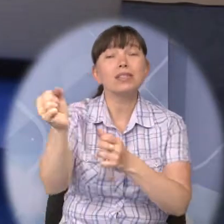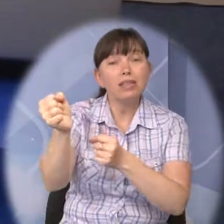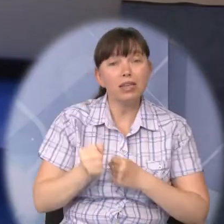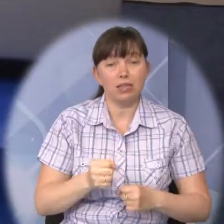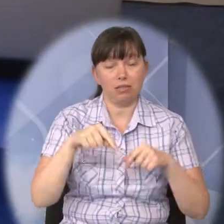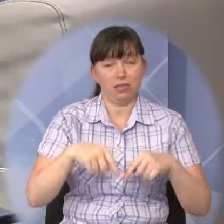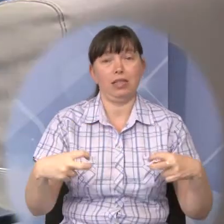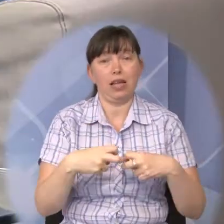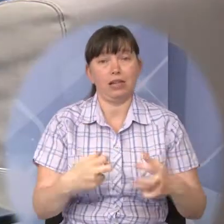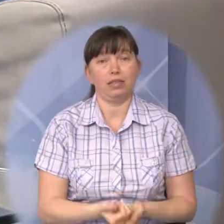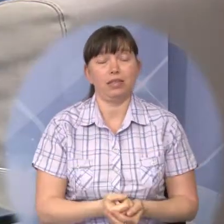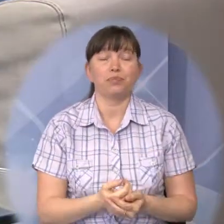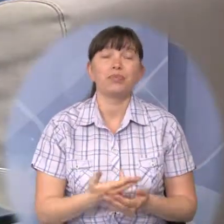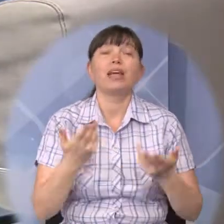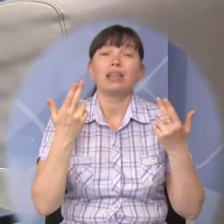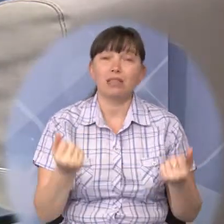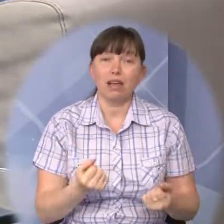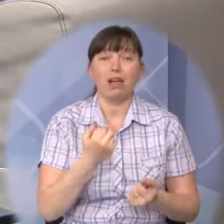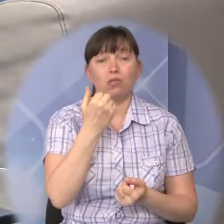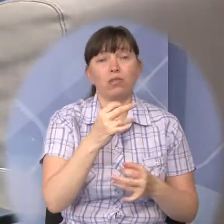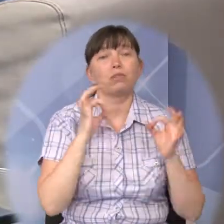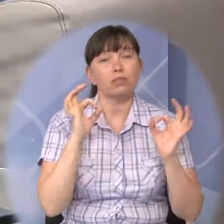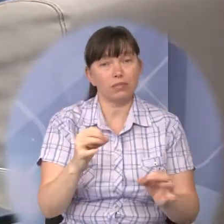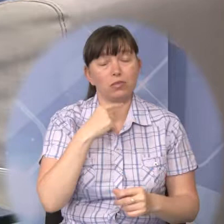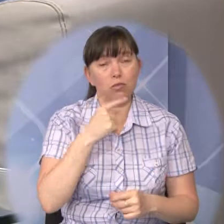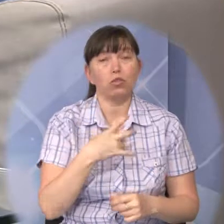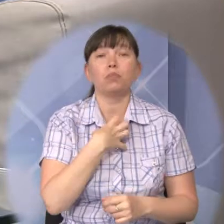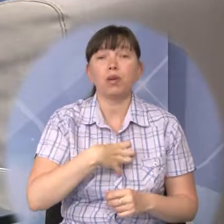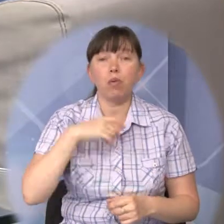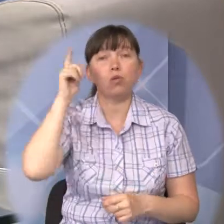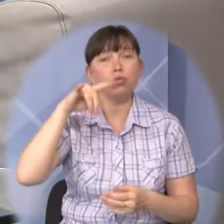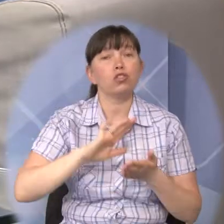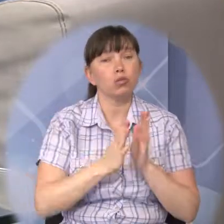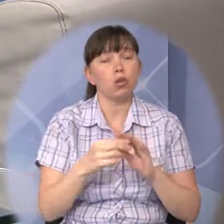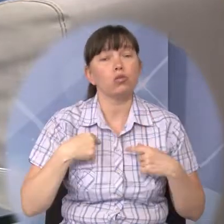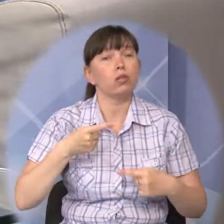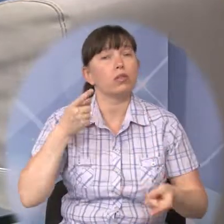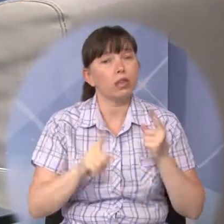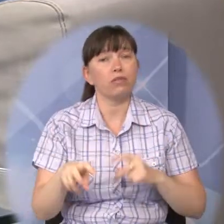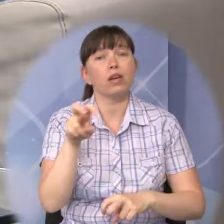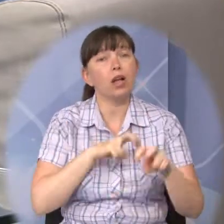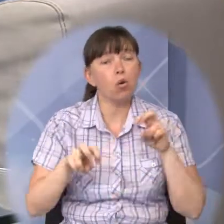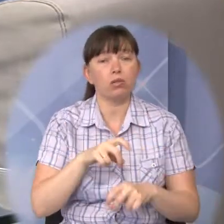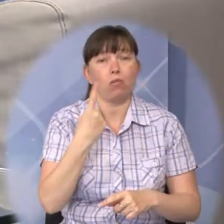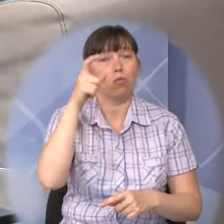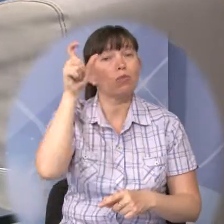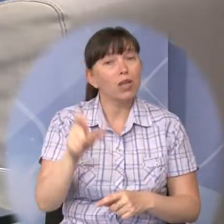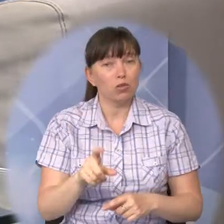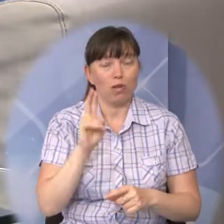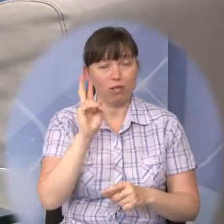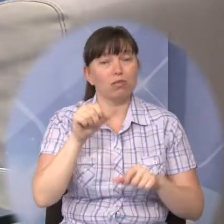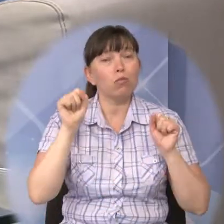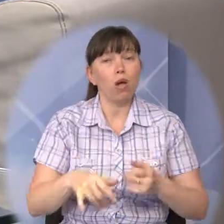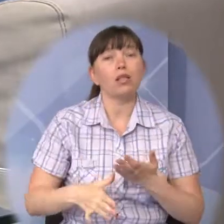Rezina? Da, aveți dreptate și domnul primar cunoaște situația că noi suntem într-adevăr în căutare unei asistente medicale,